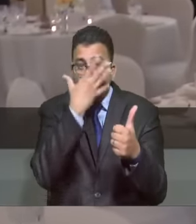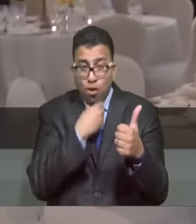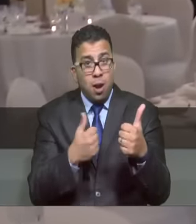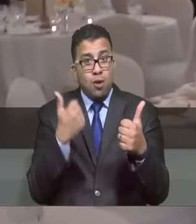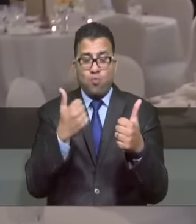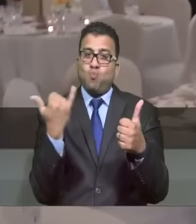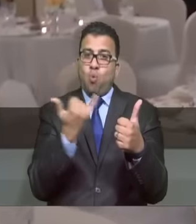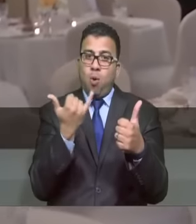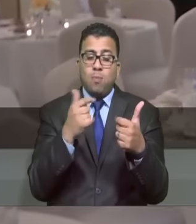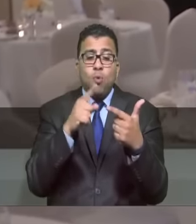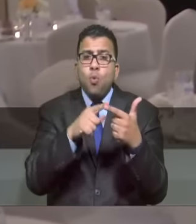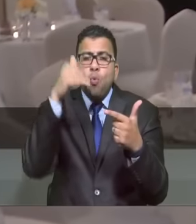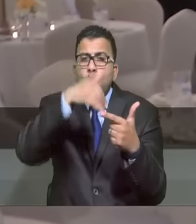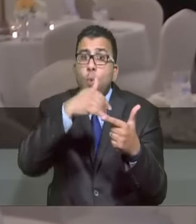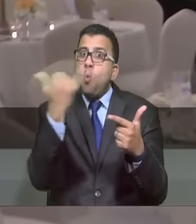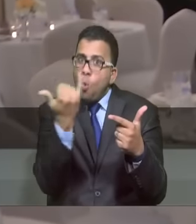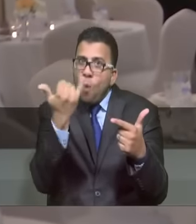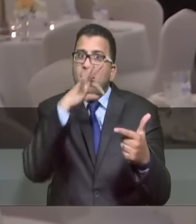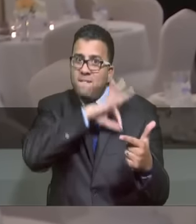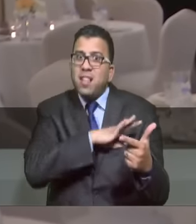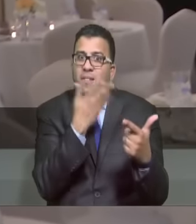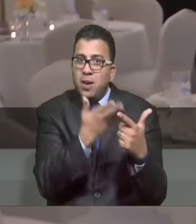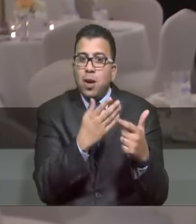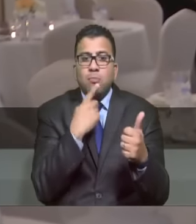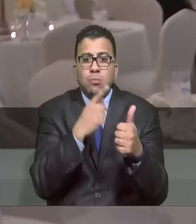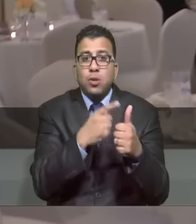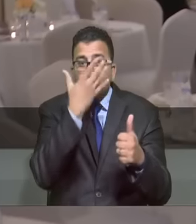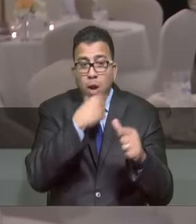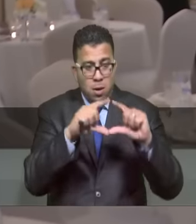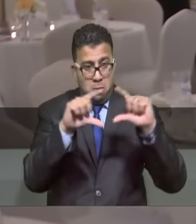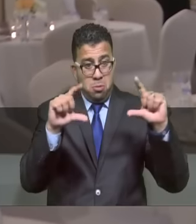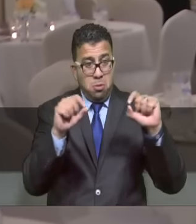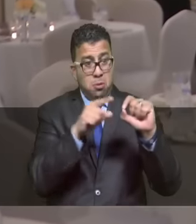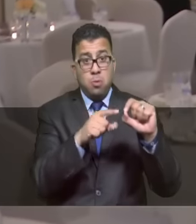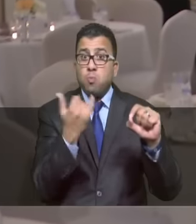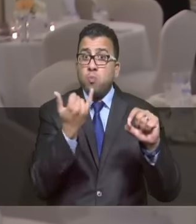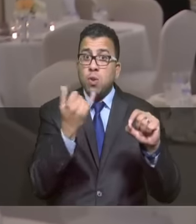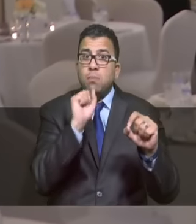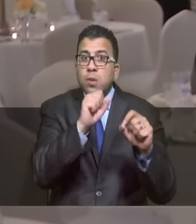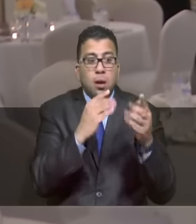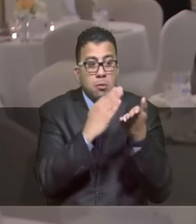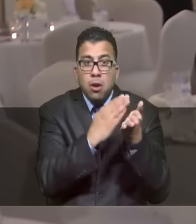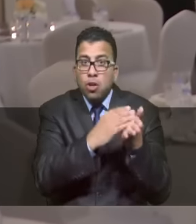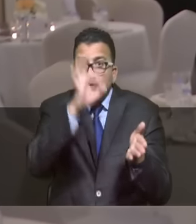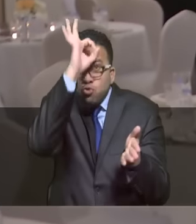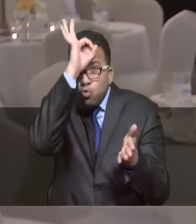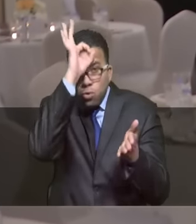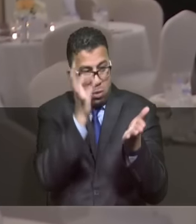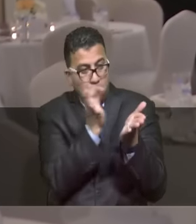بالمضمون. بالشكل طبعا شايفين شكل مميز يحمل شعار قيادة العامة لشرطة